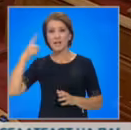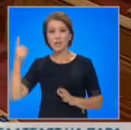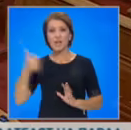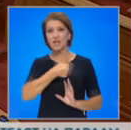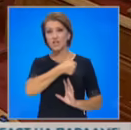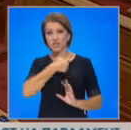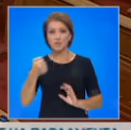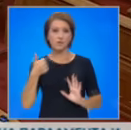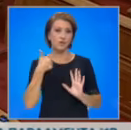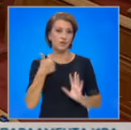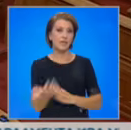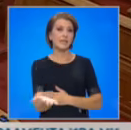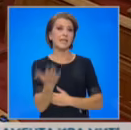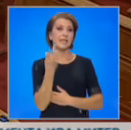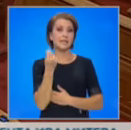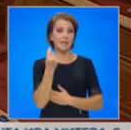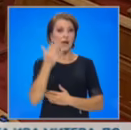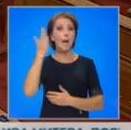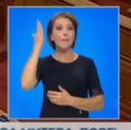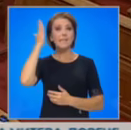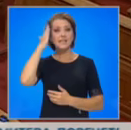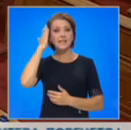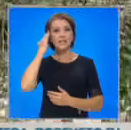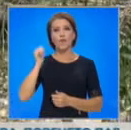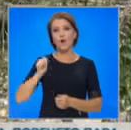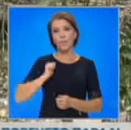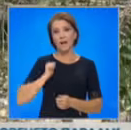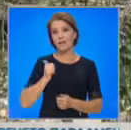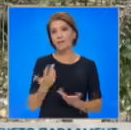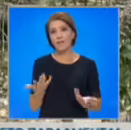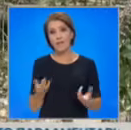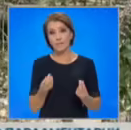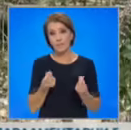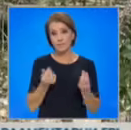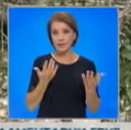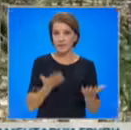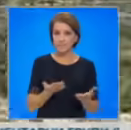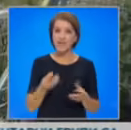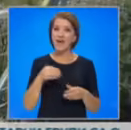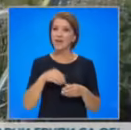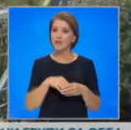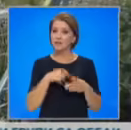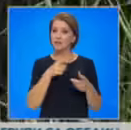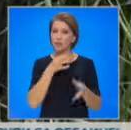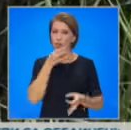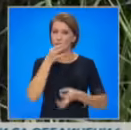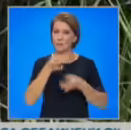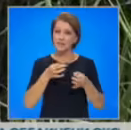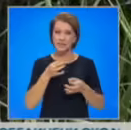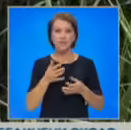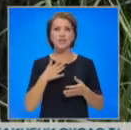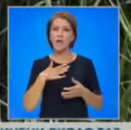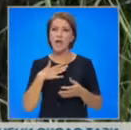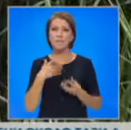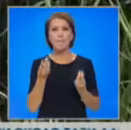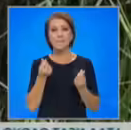милиона 606 хиляди лева. Министерството на отбраната не разполага с тези средства. Вътрешният министър обясни, че има ясен разчет и осигурени средства за